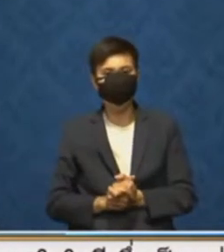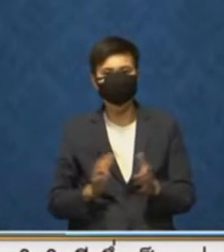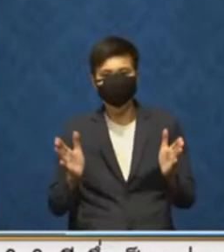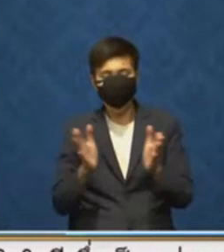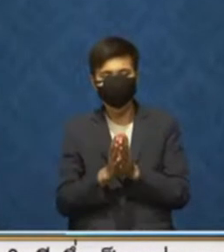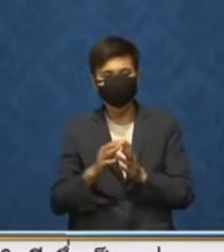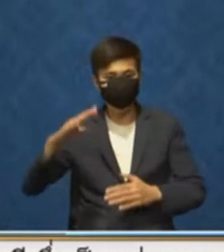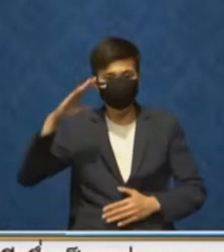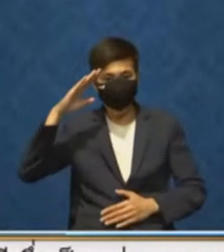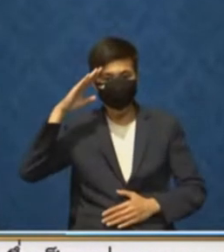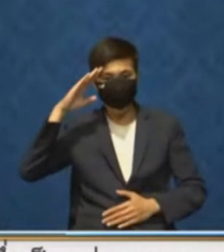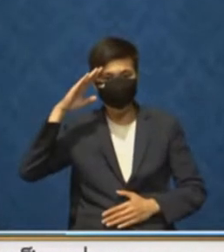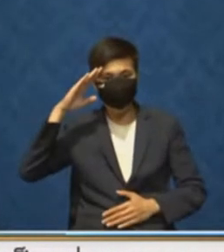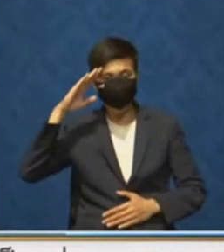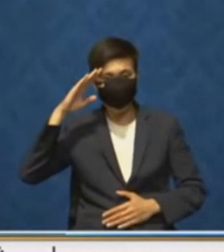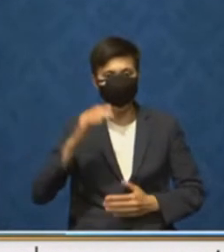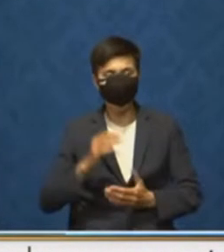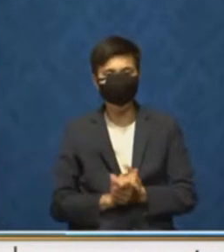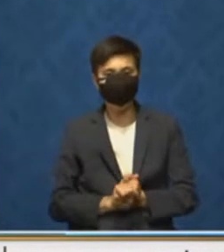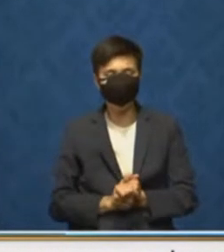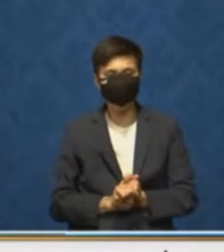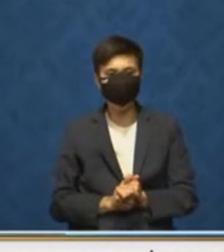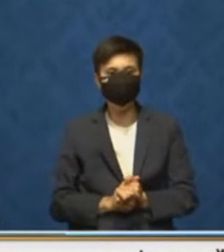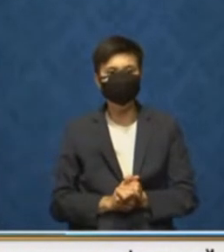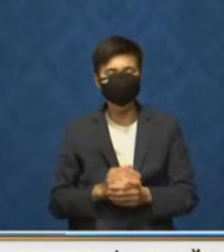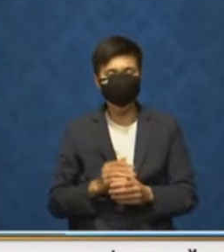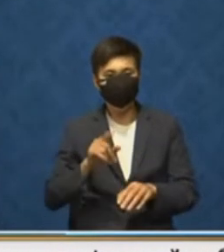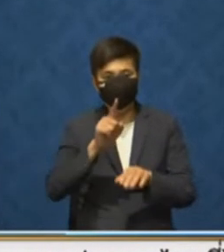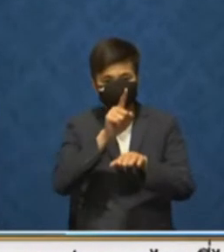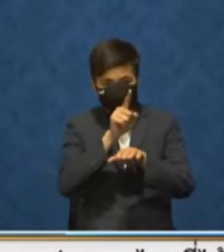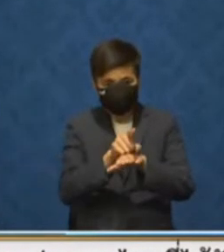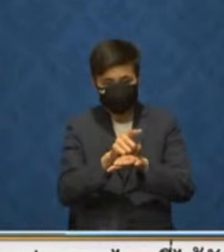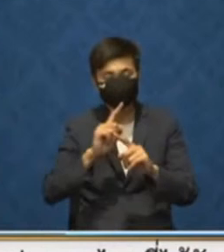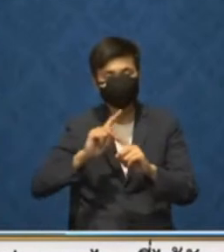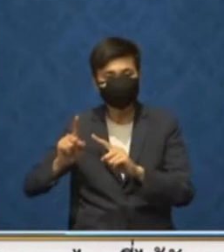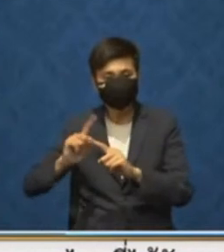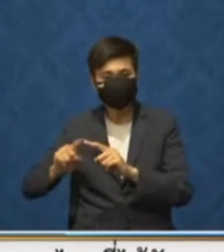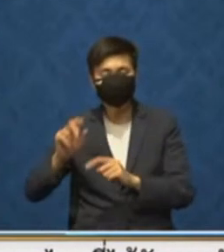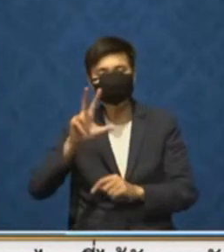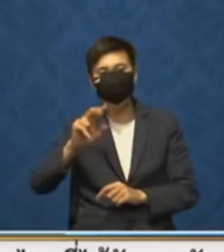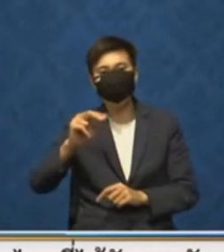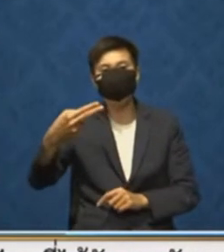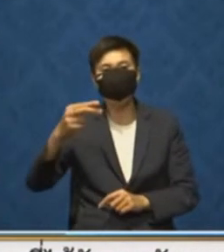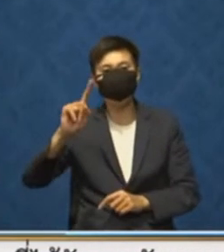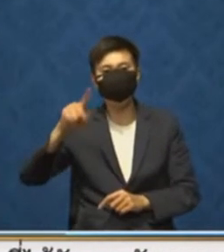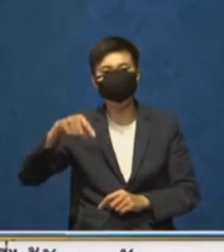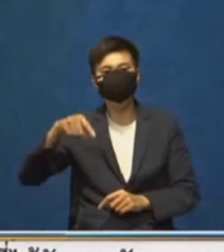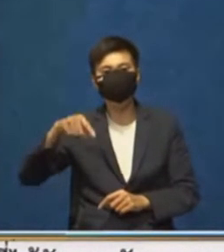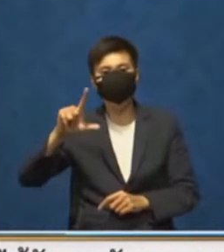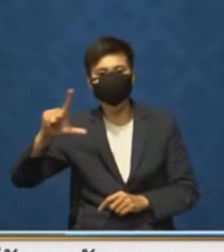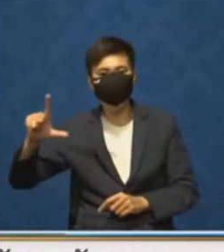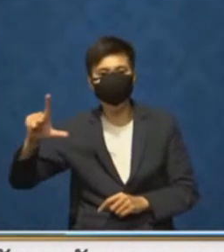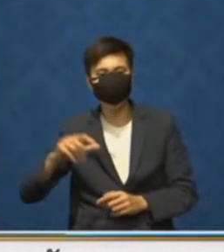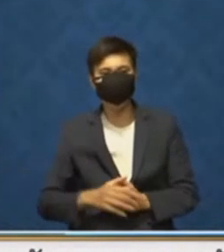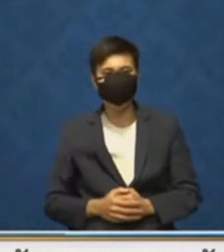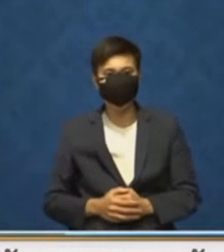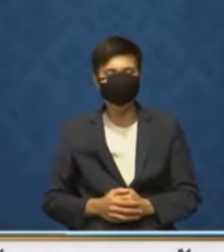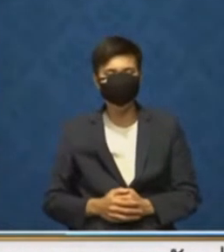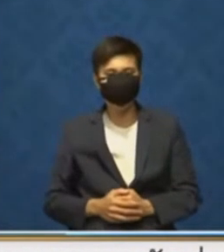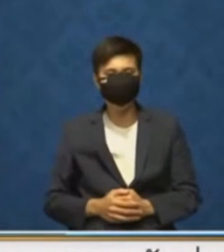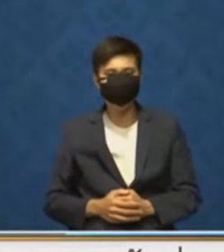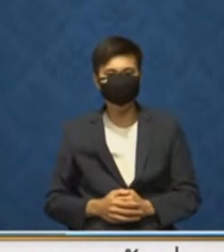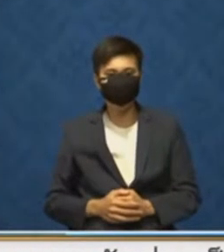เอาไปซื้ออาวุธยกตัวปกรณ์เหนือ 30,000 1พันล้านบาทนะครับ